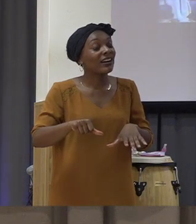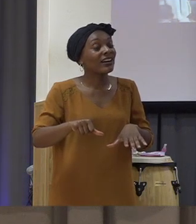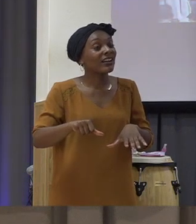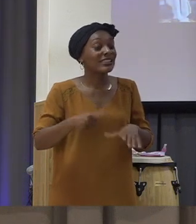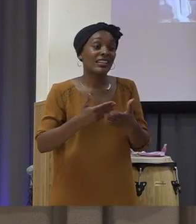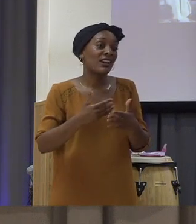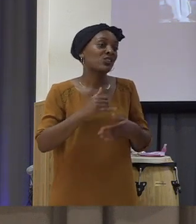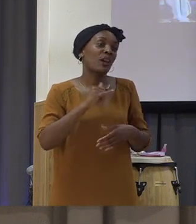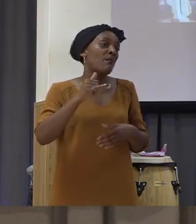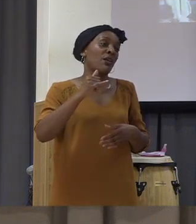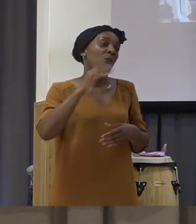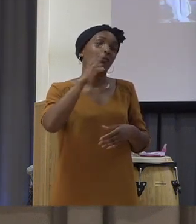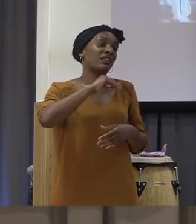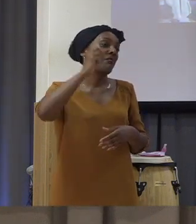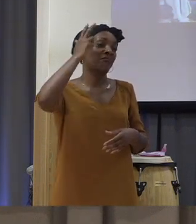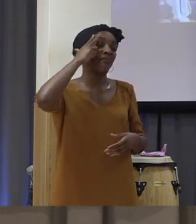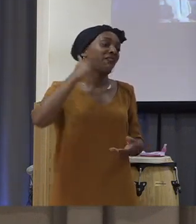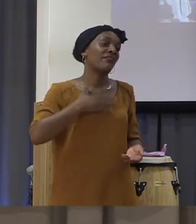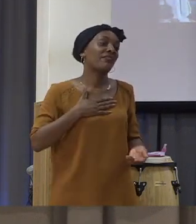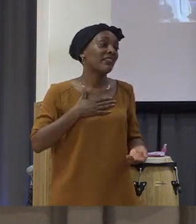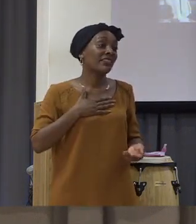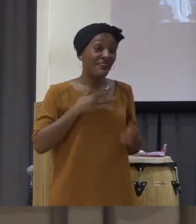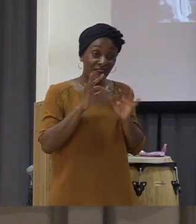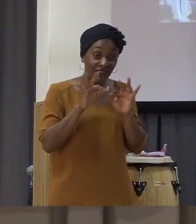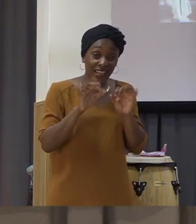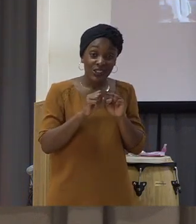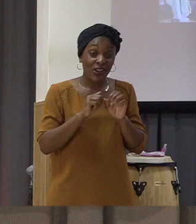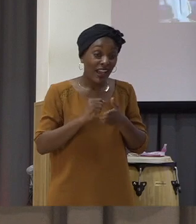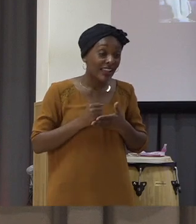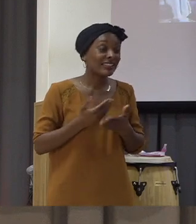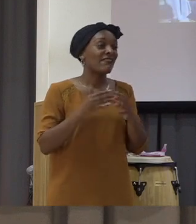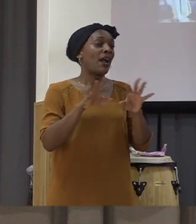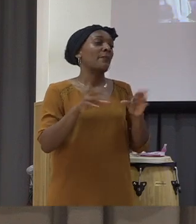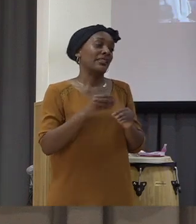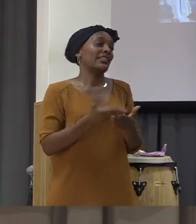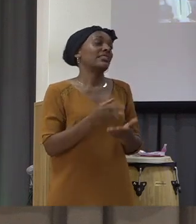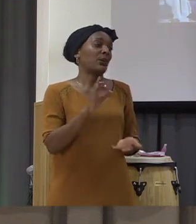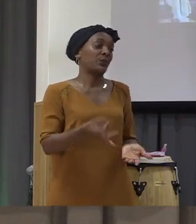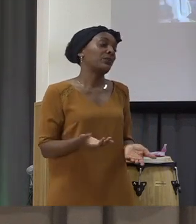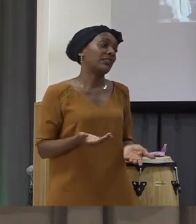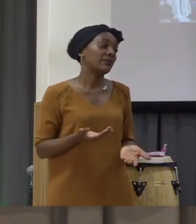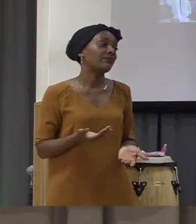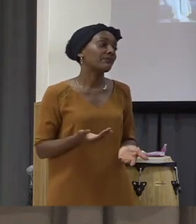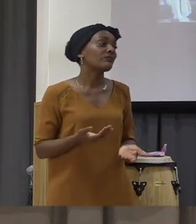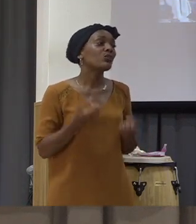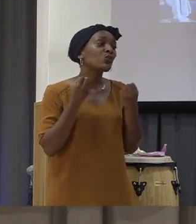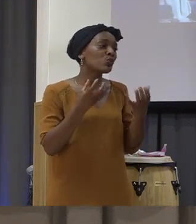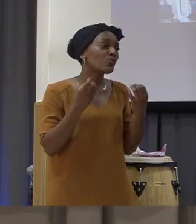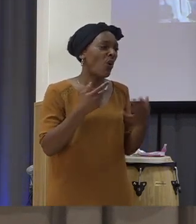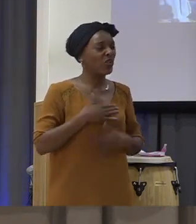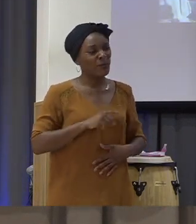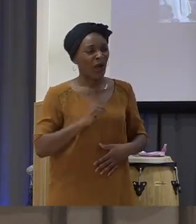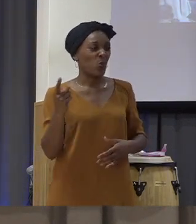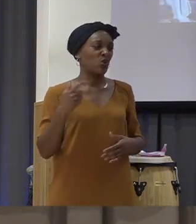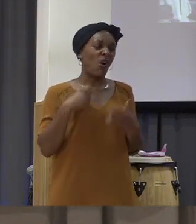C'est quelque chose d'extraordinaire de réaliser ce qu'est l'Église. Vous savez que quelquefois, on est mécontent, on